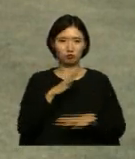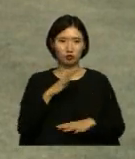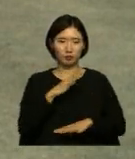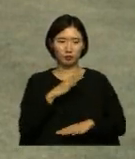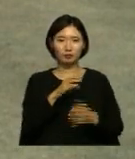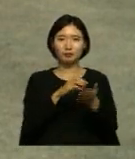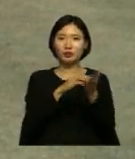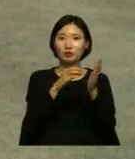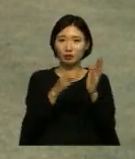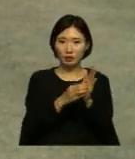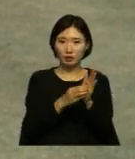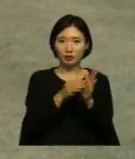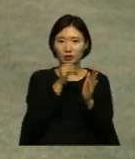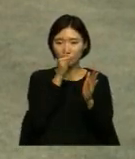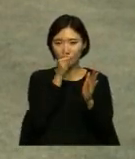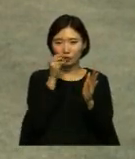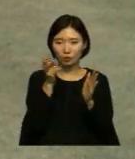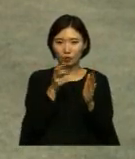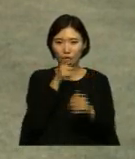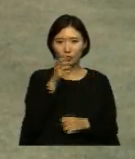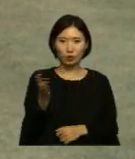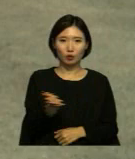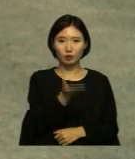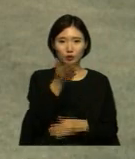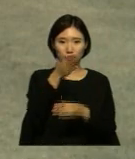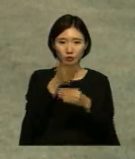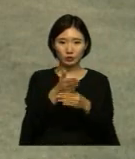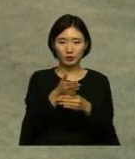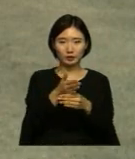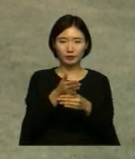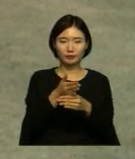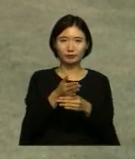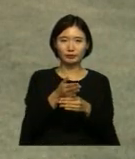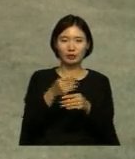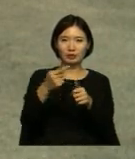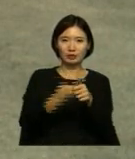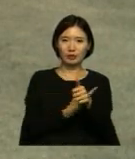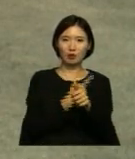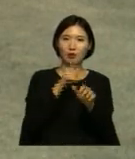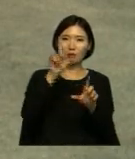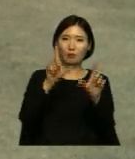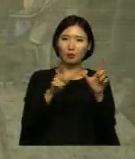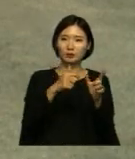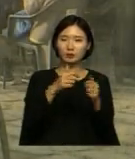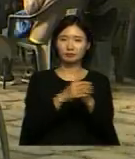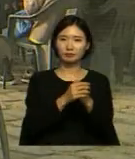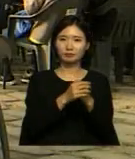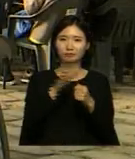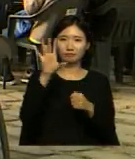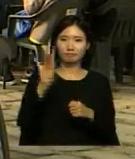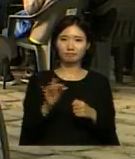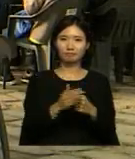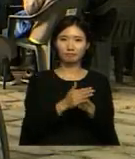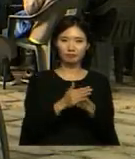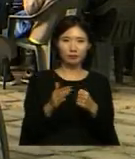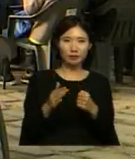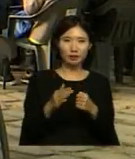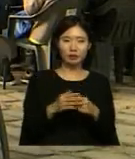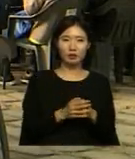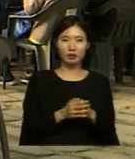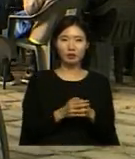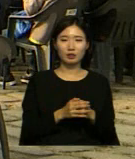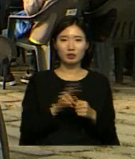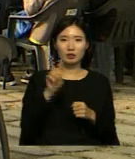하고 또 이 호수에 위치한 지역이 그 이러한 풍경과 같이 어울리기 때문에 마장호수